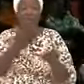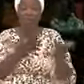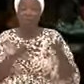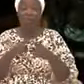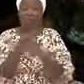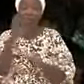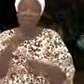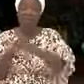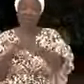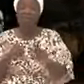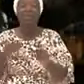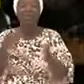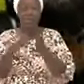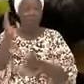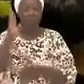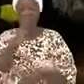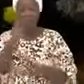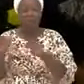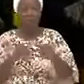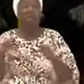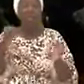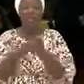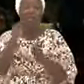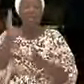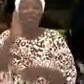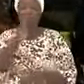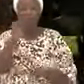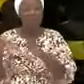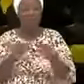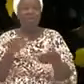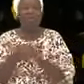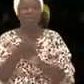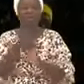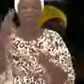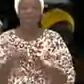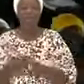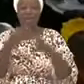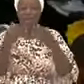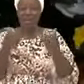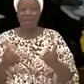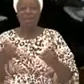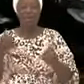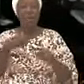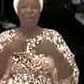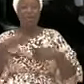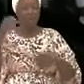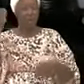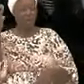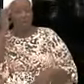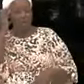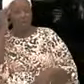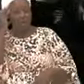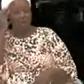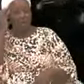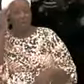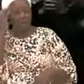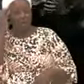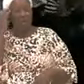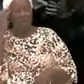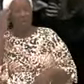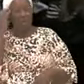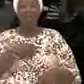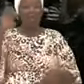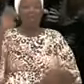serai à faire ce sera faire maintenant seulement écouter et va nous